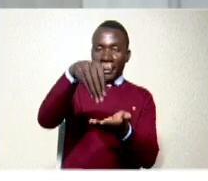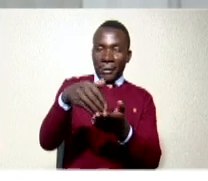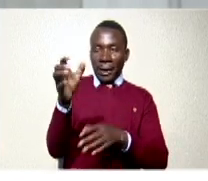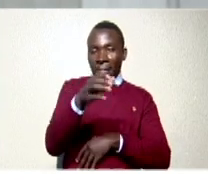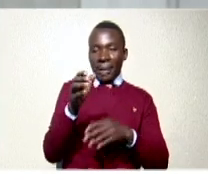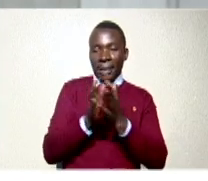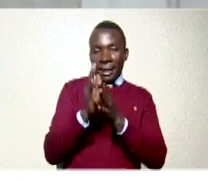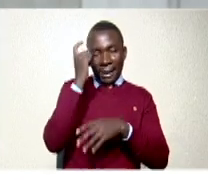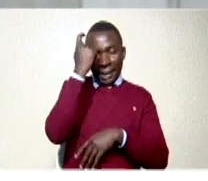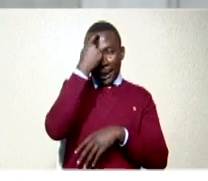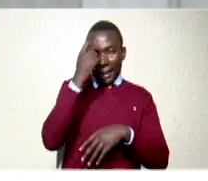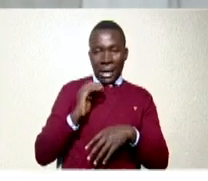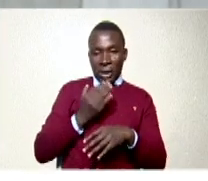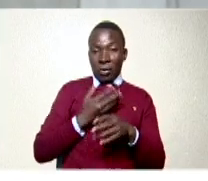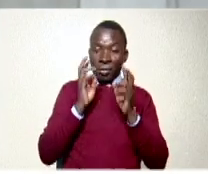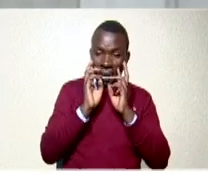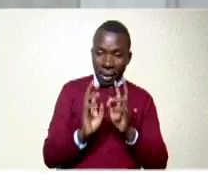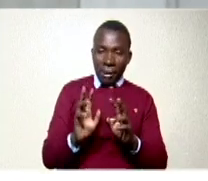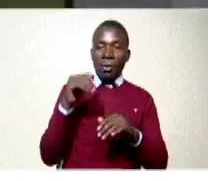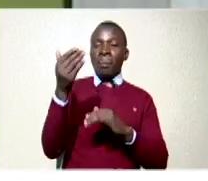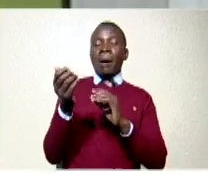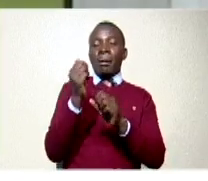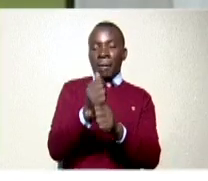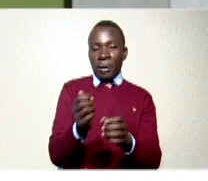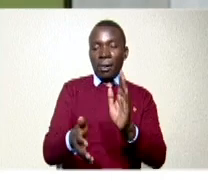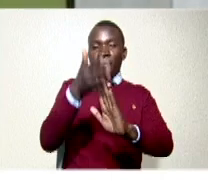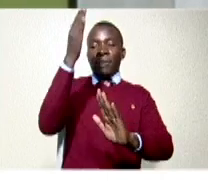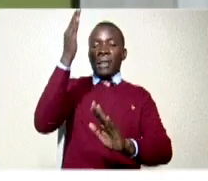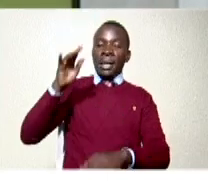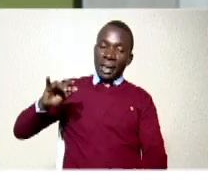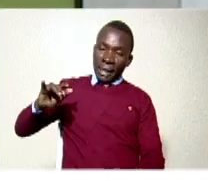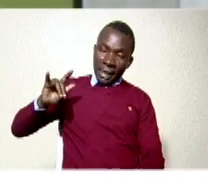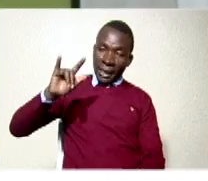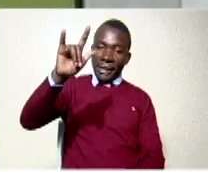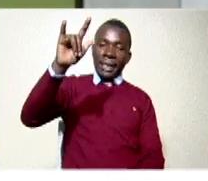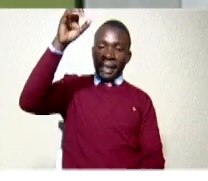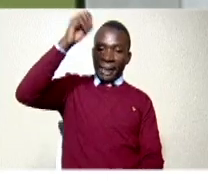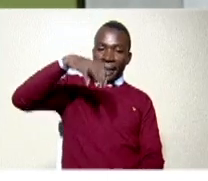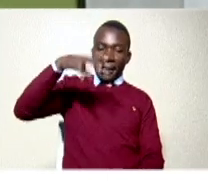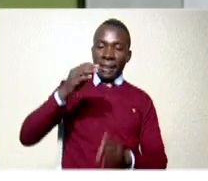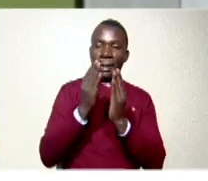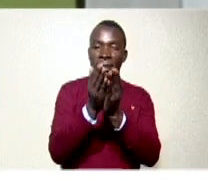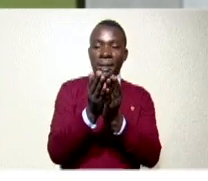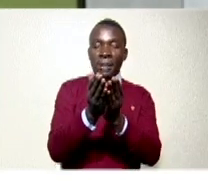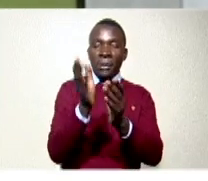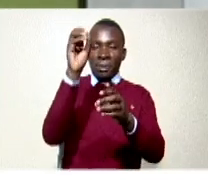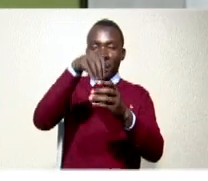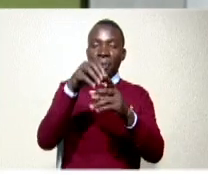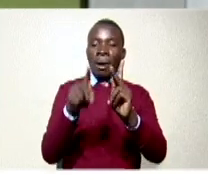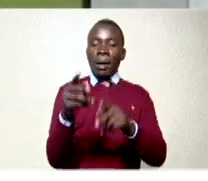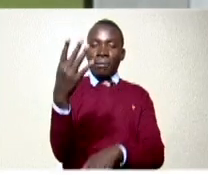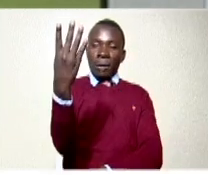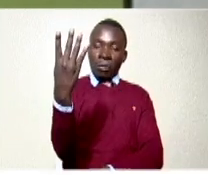leta yacu ibirebaho kandi bahita babikora ku ndege Kamembe Kigali ubundi dutwara abantu bari bageze kuri